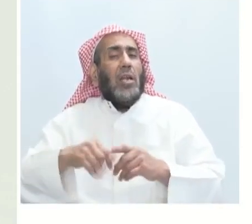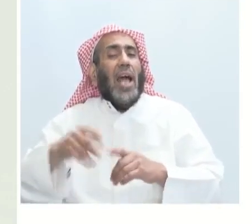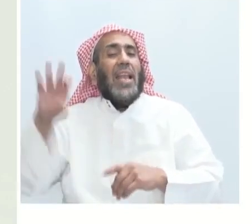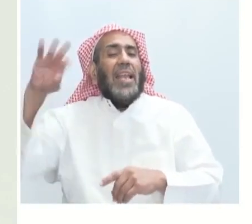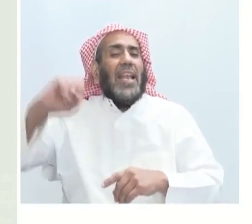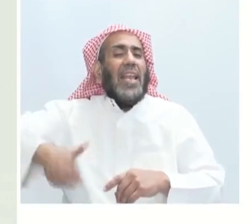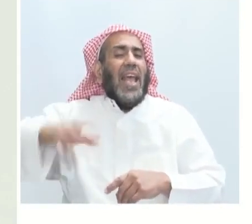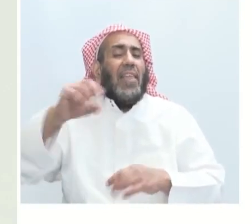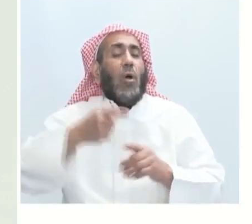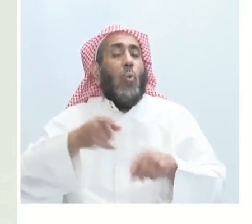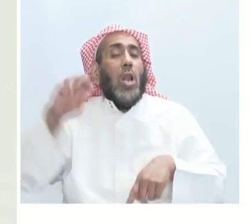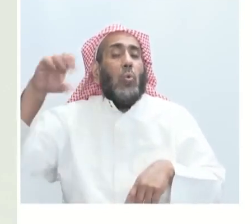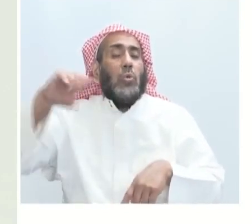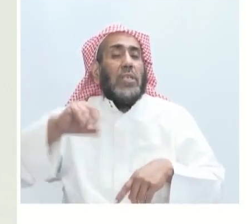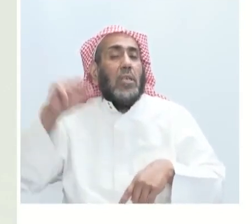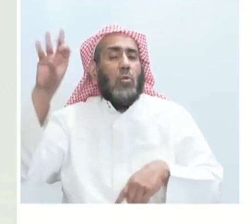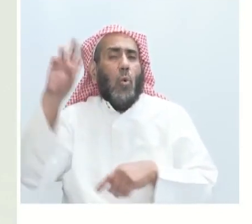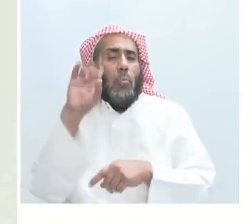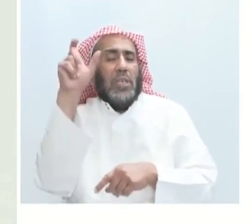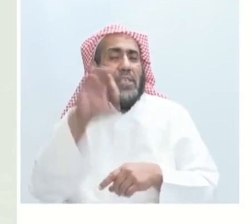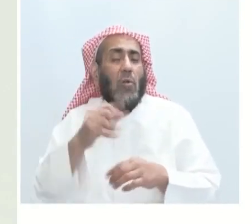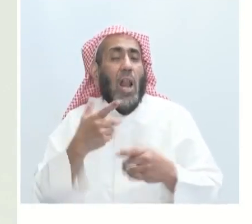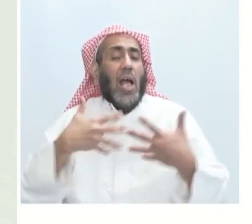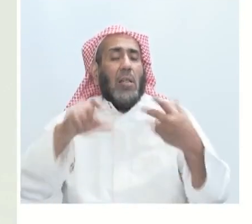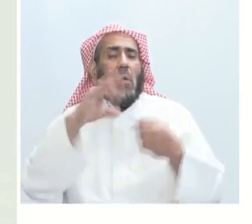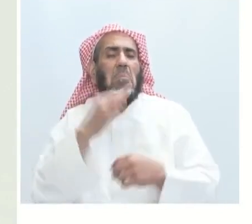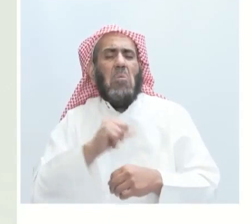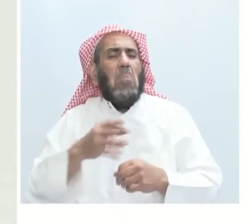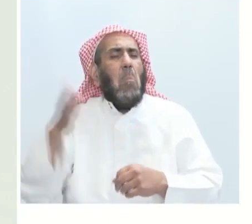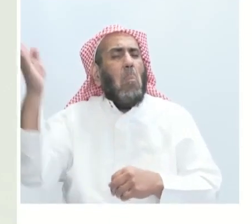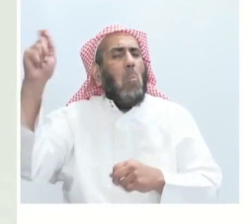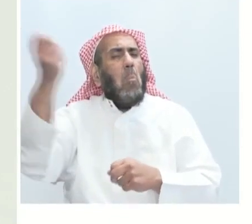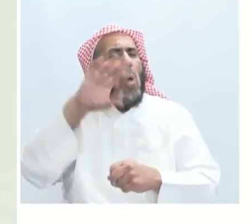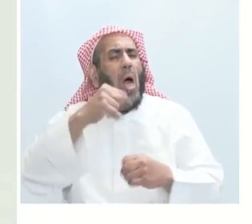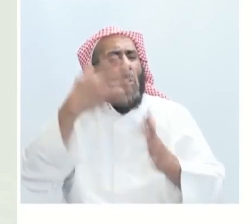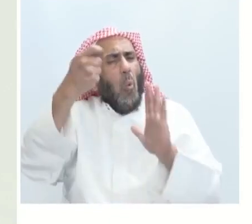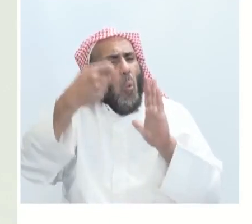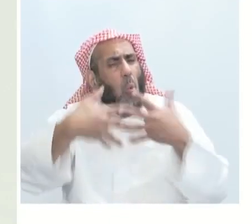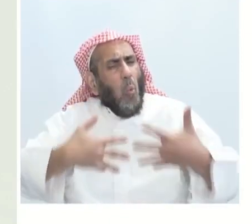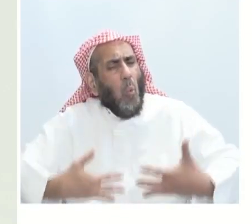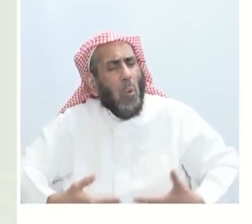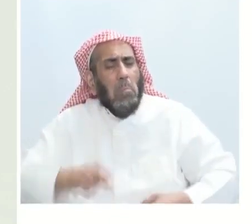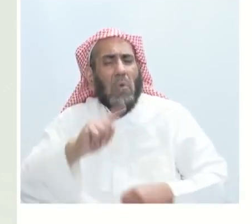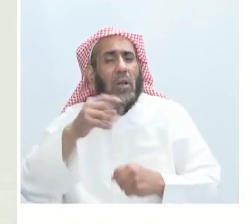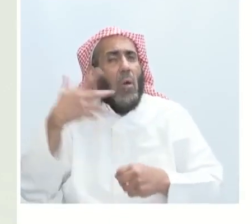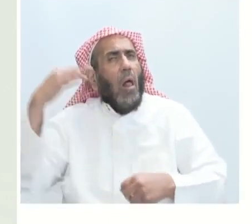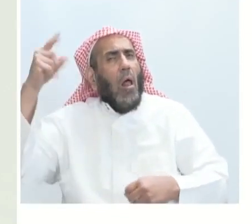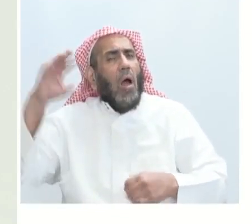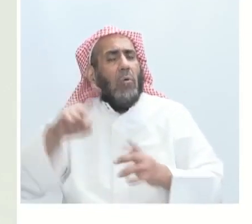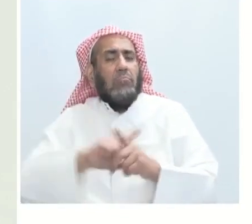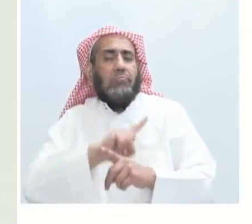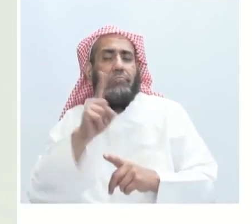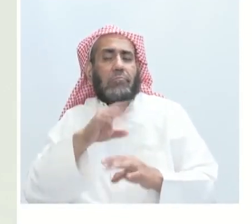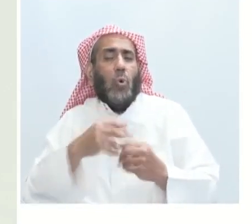الالياذه والاوديسه لهوميروس وفي في الادب العربي لا توجد ملحمه مفهومها العالمي المعتمد على الخرافه والاسطوره